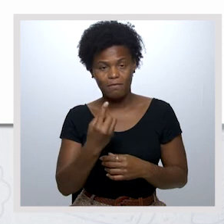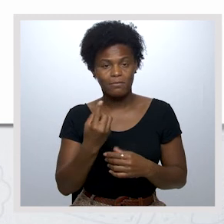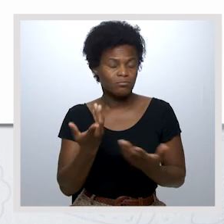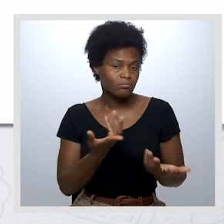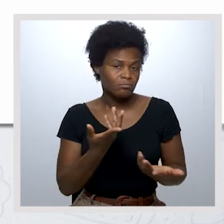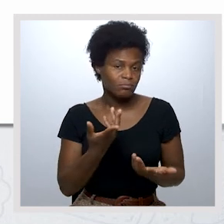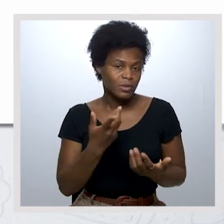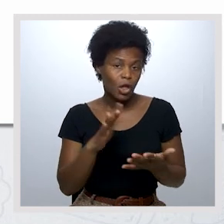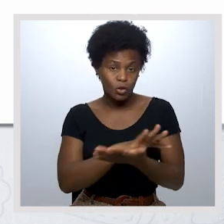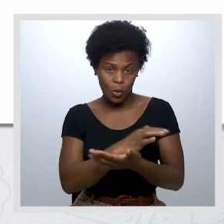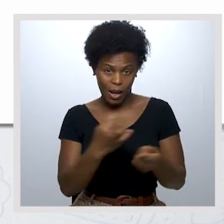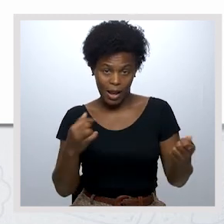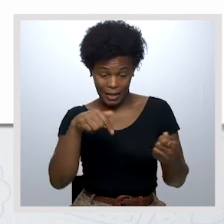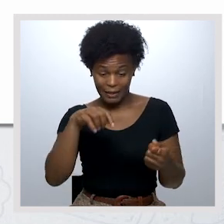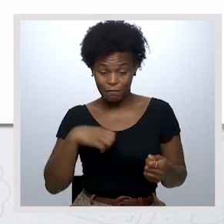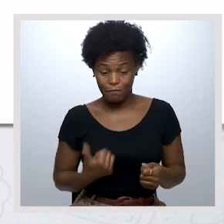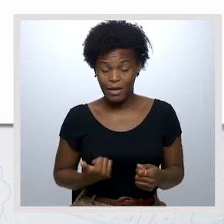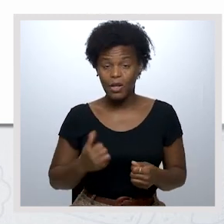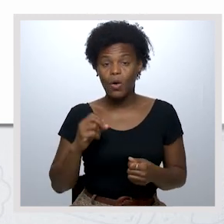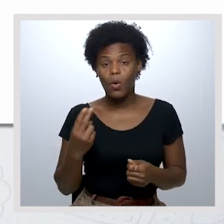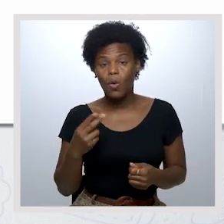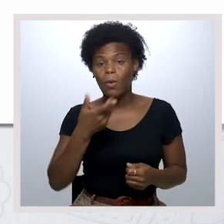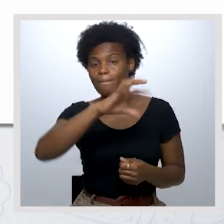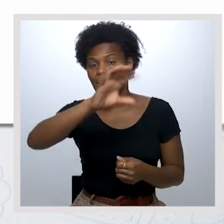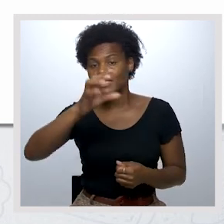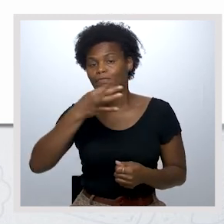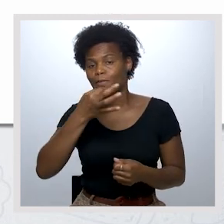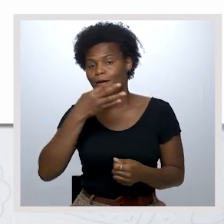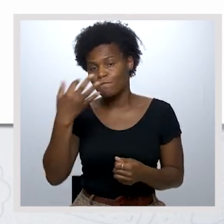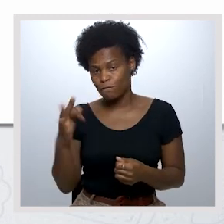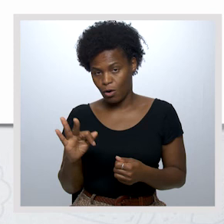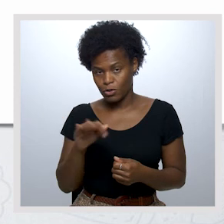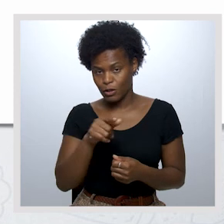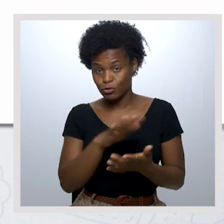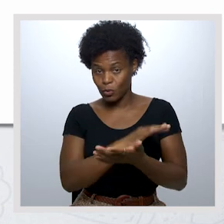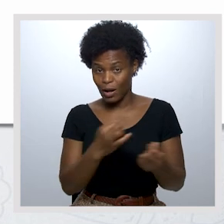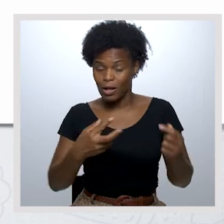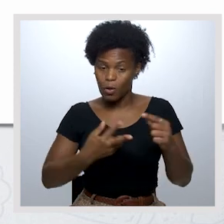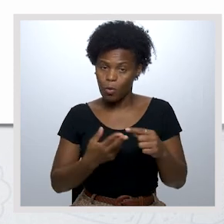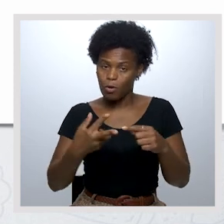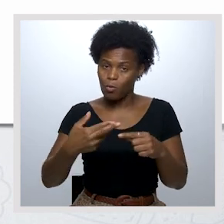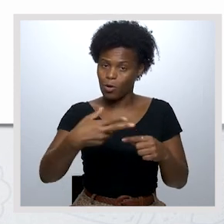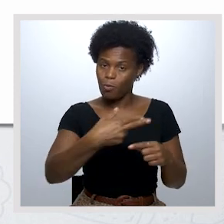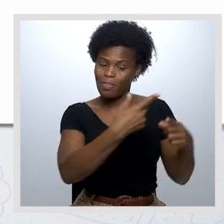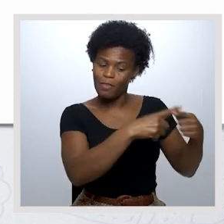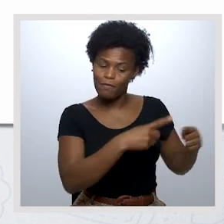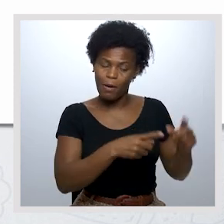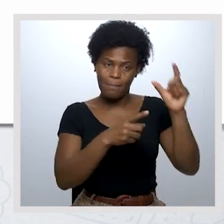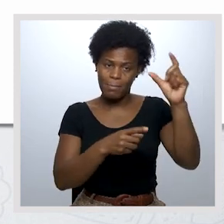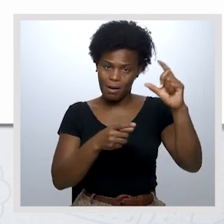du Cap-Vert ou d'un pays francophone, découpez les différentes parties demandées